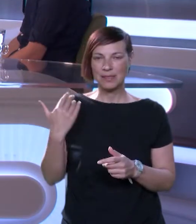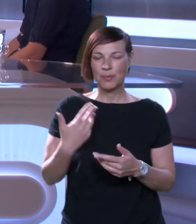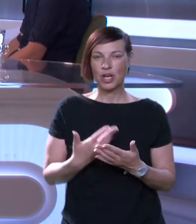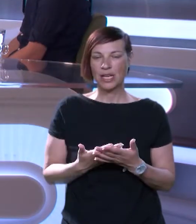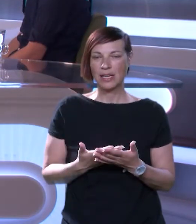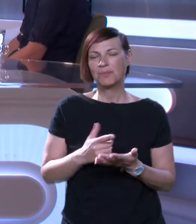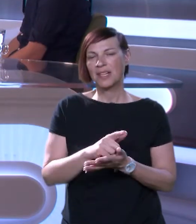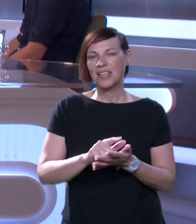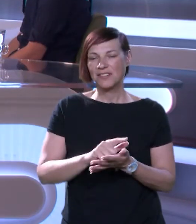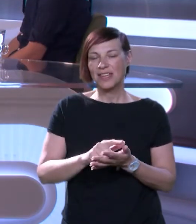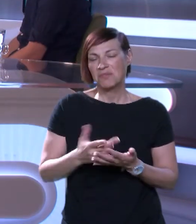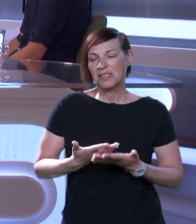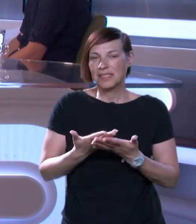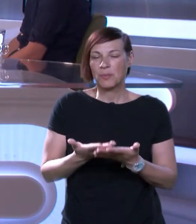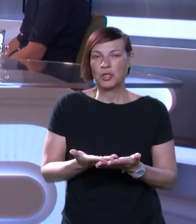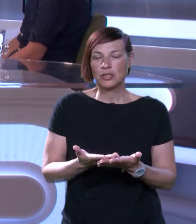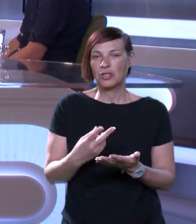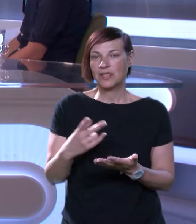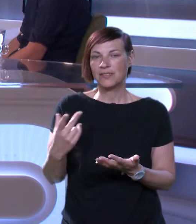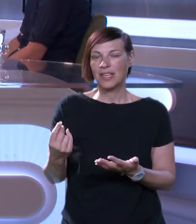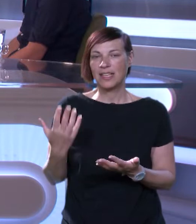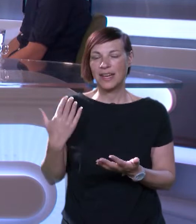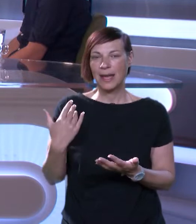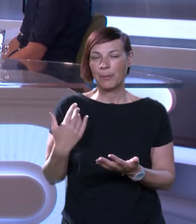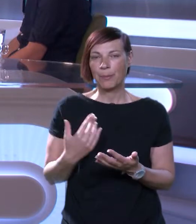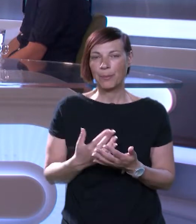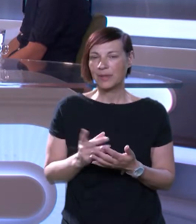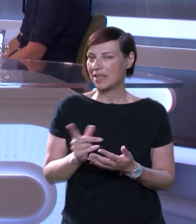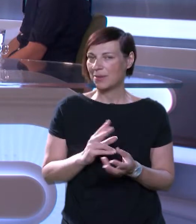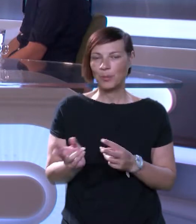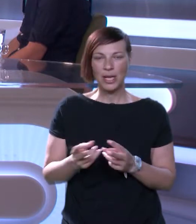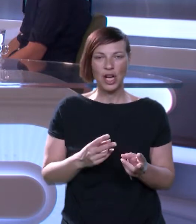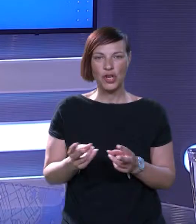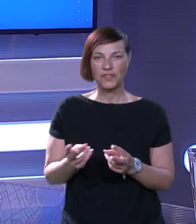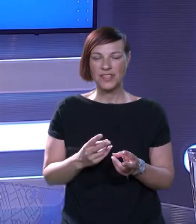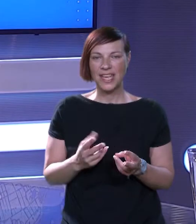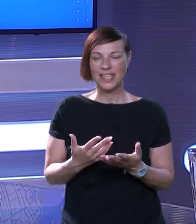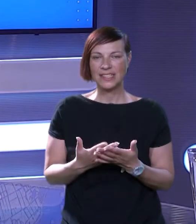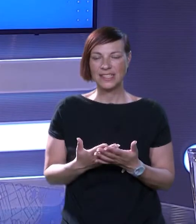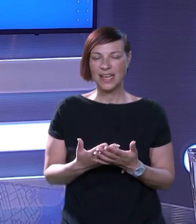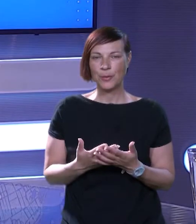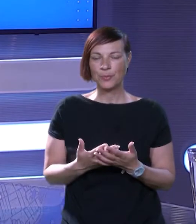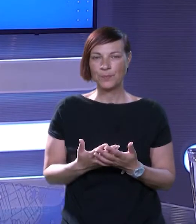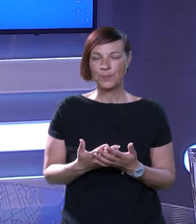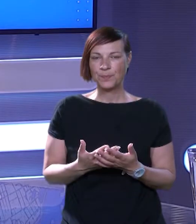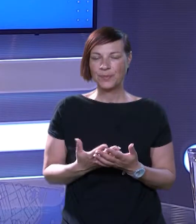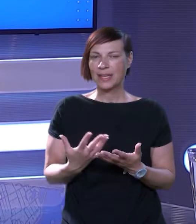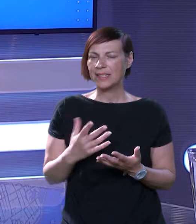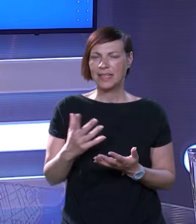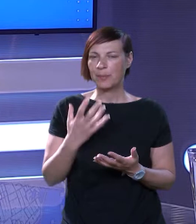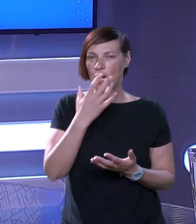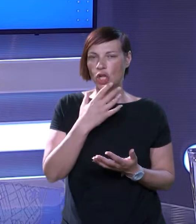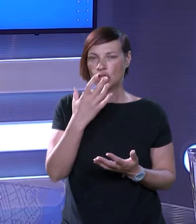da je nekako, možda nas je i vrijeme baš poslužilo. Ova dva dana je bilo na Lovrincu, nije bilo vjetra, bilo je nekako, nije bilo